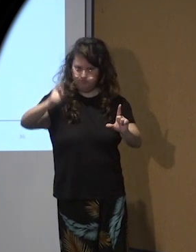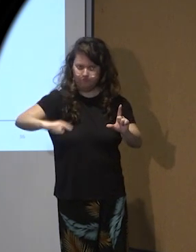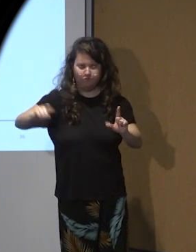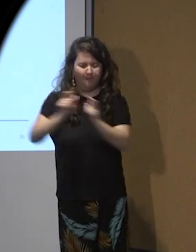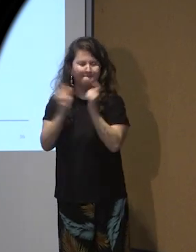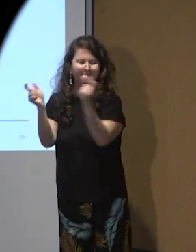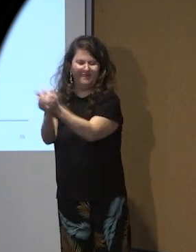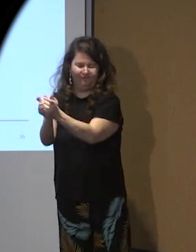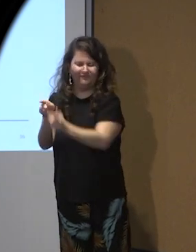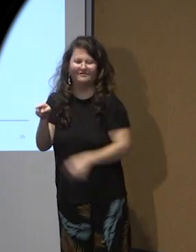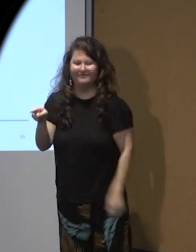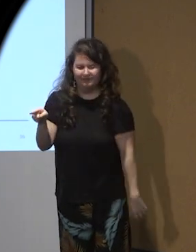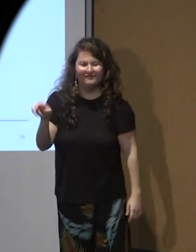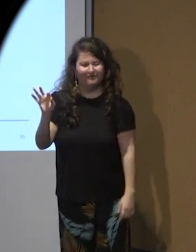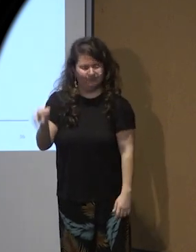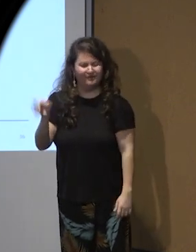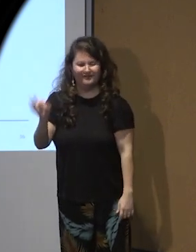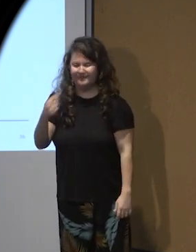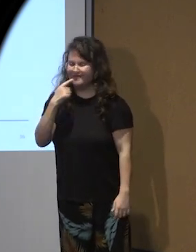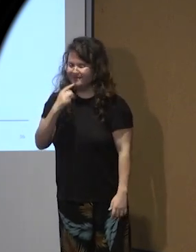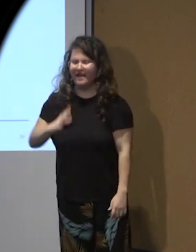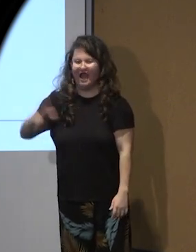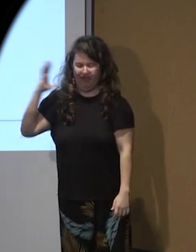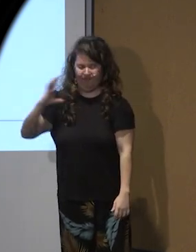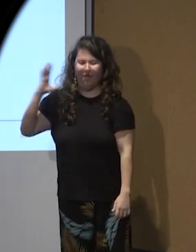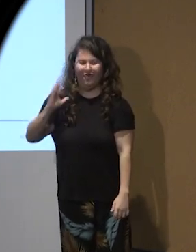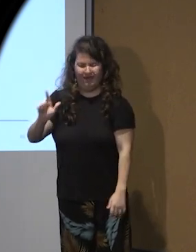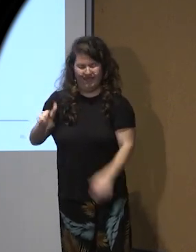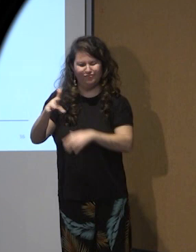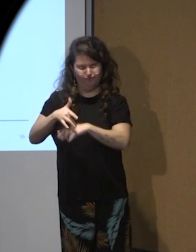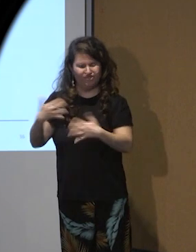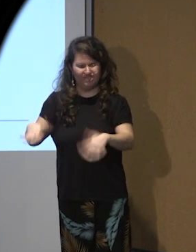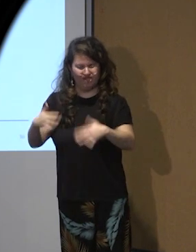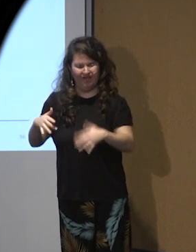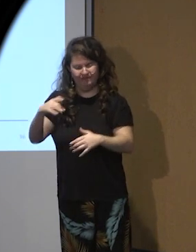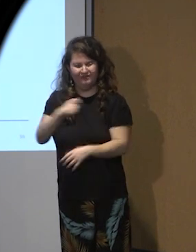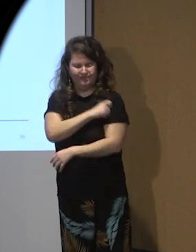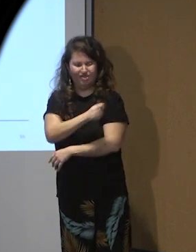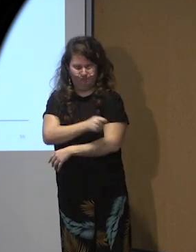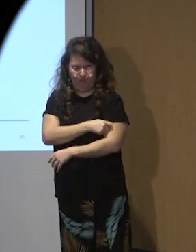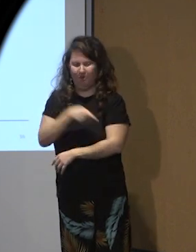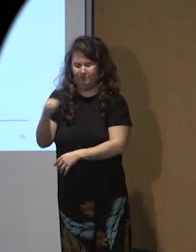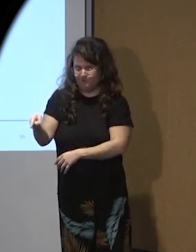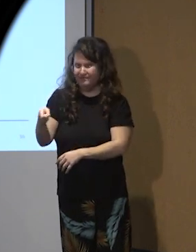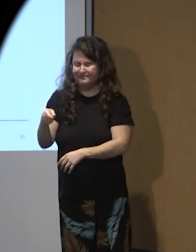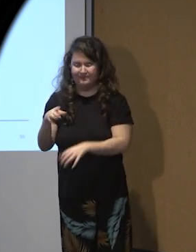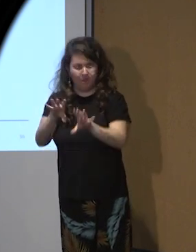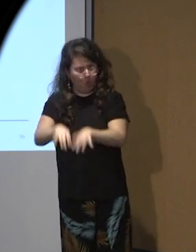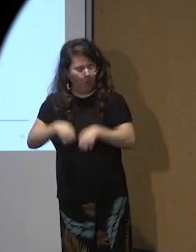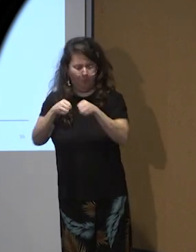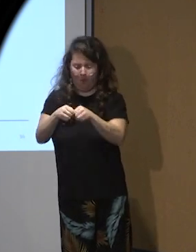Donc je me dis, oui, ça c'est pas perdu. C'est sûr qu'il y a une mémoire. Ça revient beaucoup plus vite chez les personnes qui ont fait ces